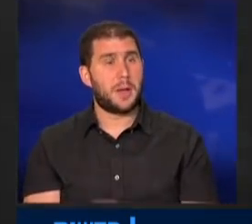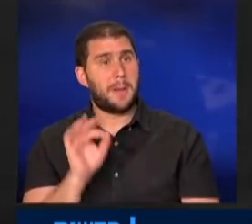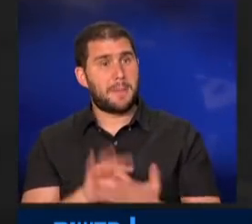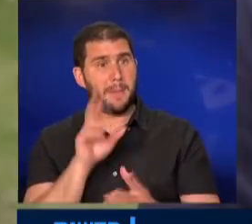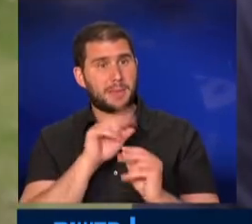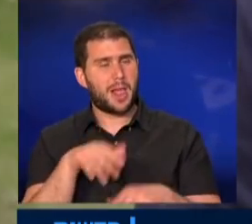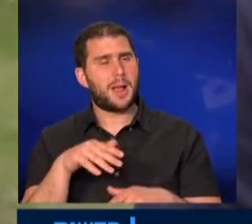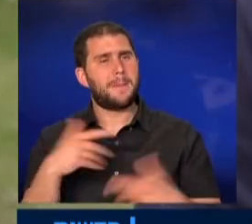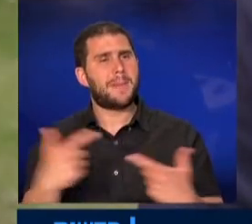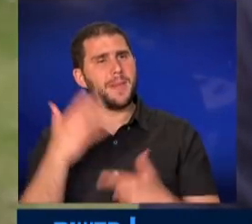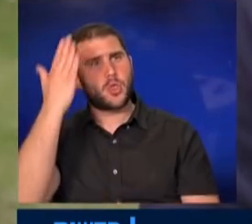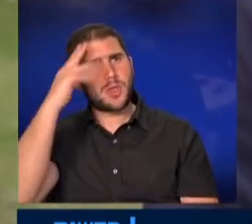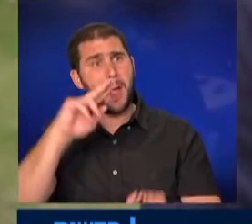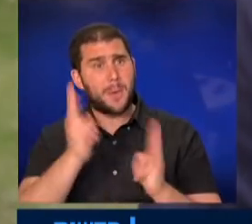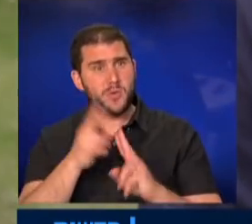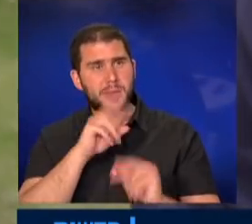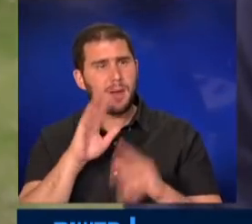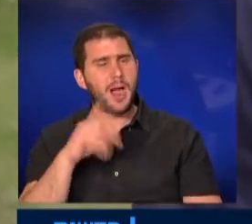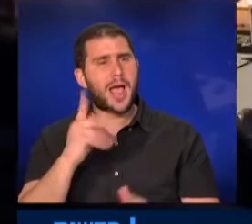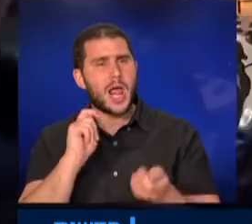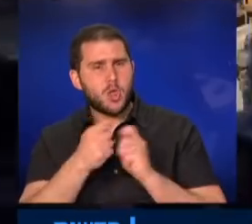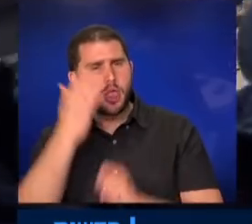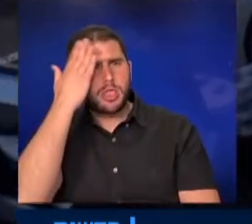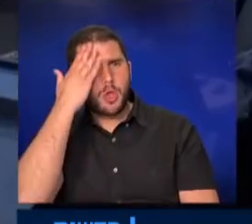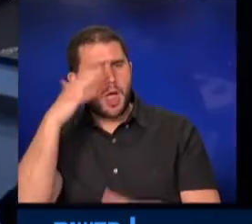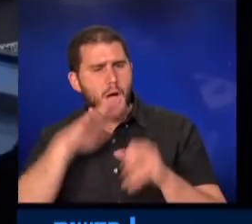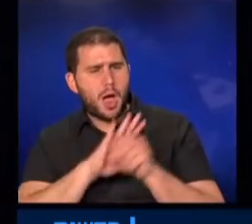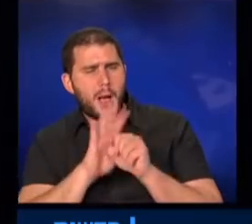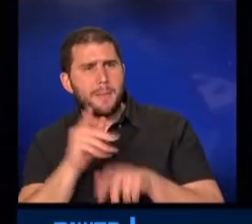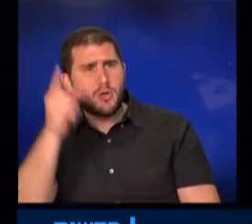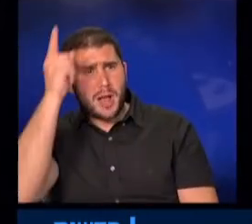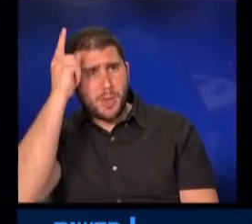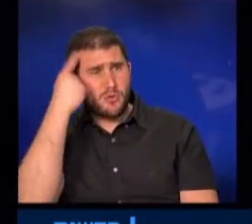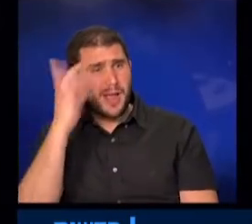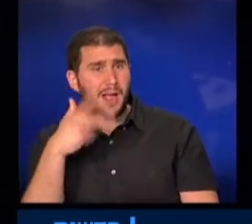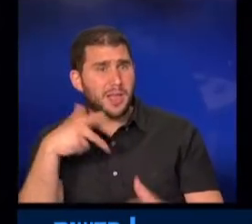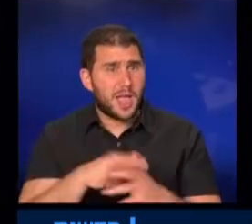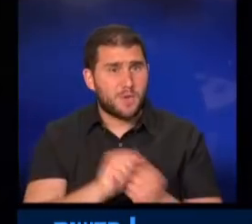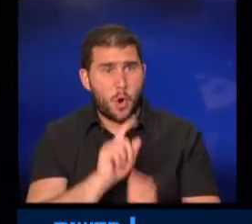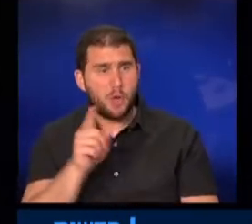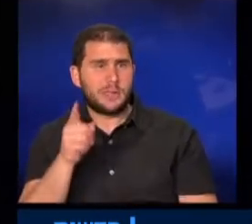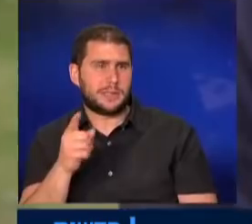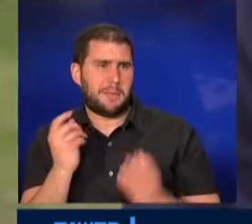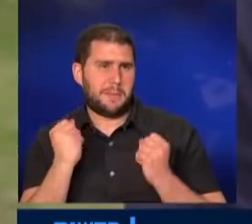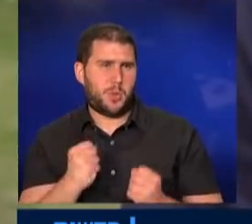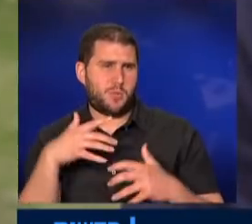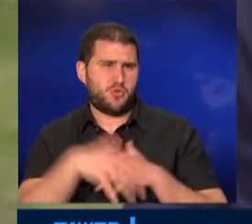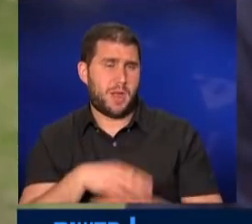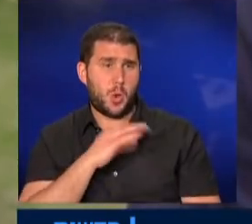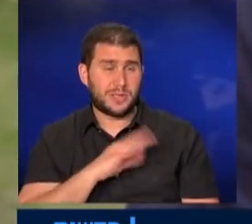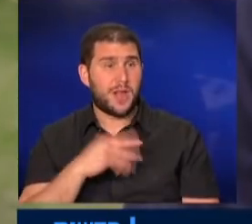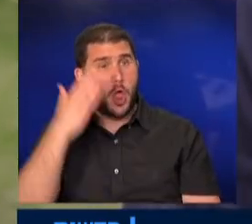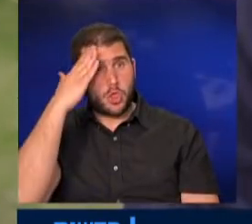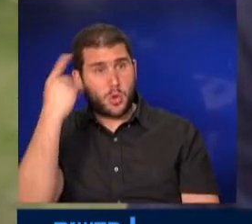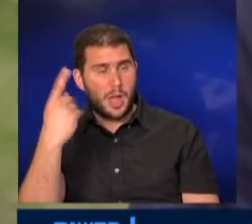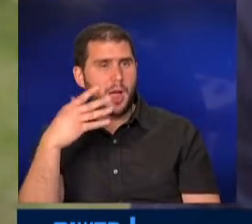מלחמת תודעה בינלאומית, ואנחנו מדברים על איך משנים את התודעה של מה שגרמניה חושבת, ואם היא בוחרת להתערב או לא להתערב. זה ודאי משפיע על רוסיה, והתודעה הזאת,